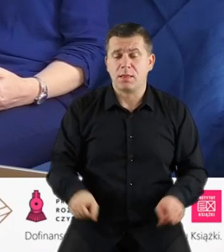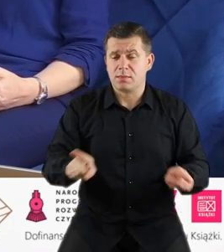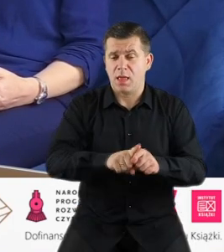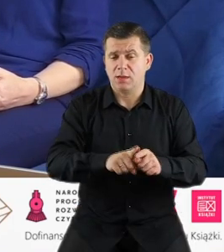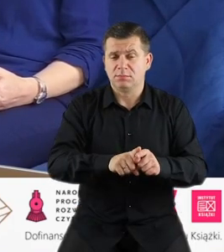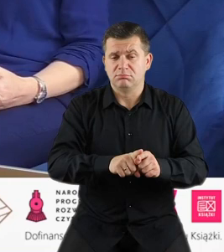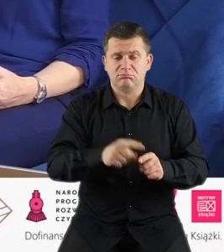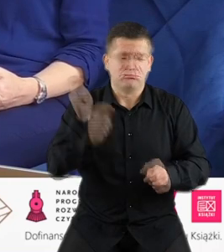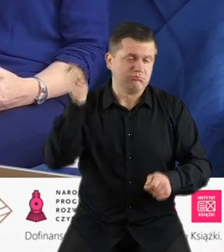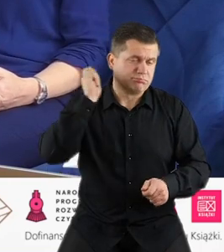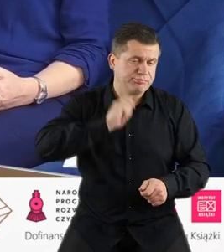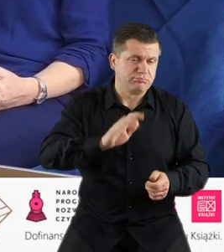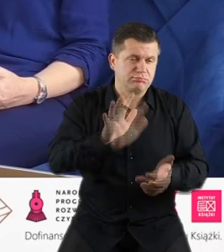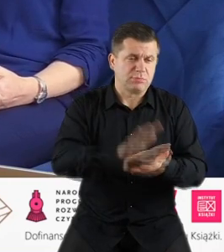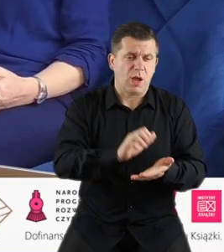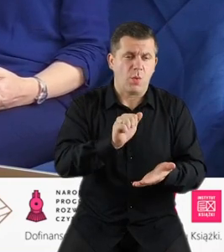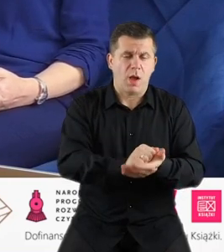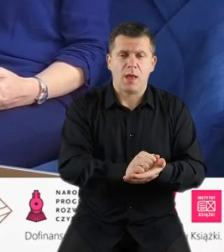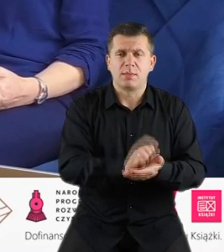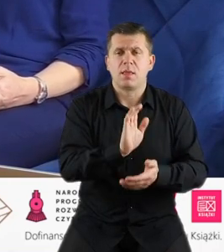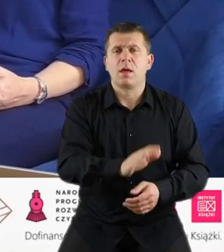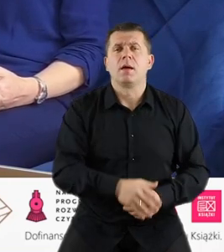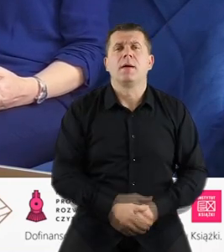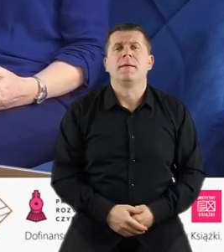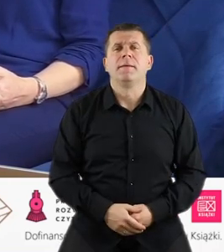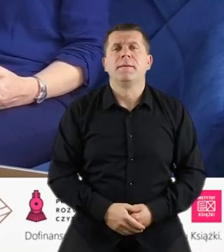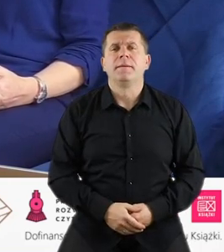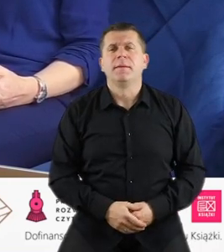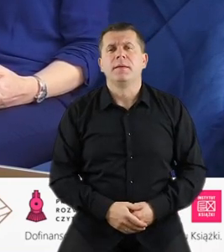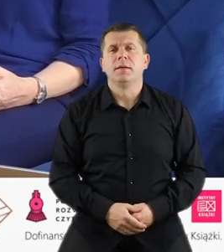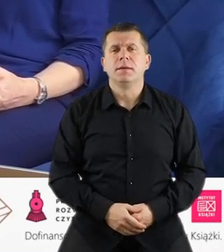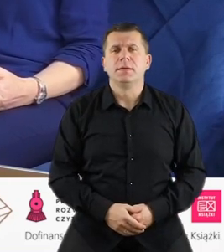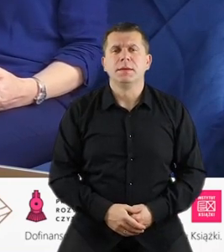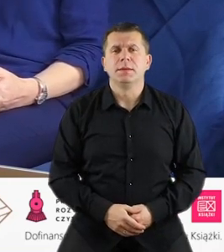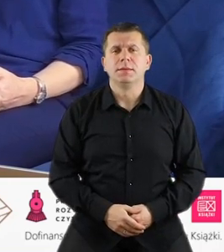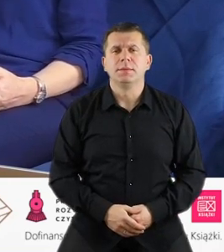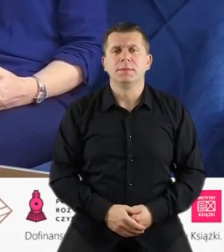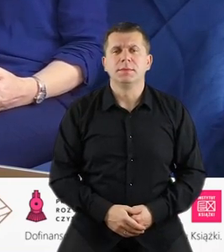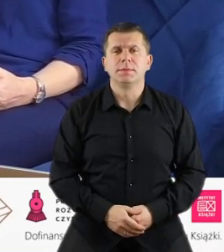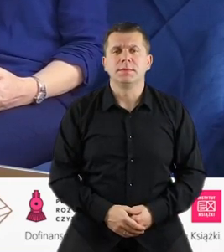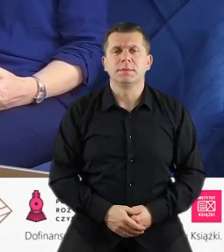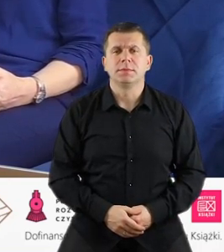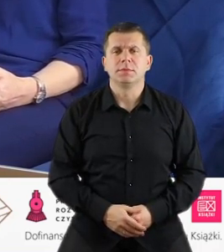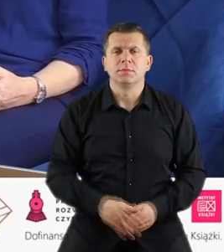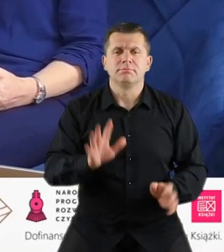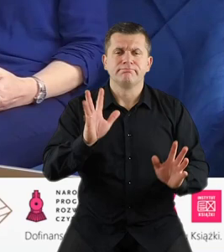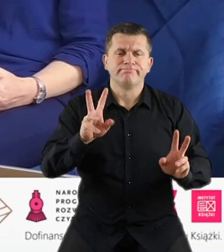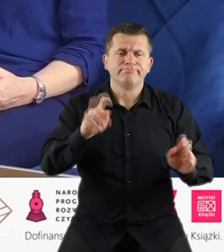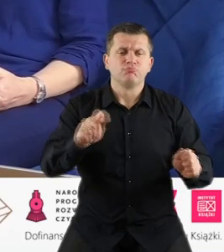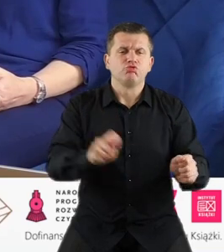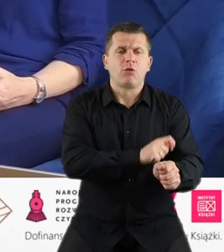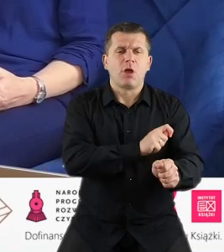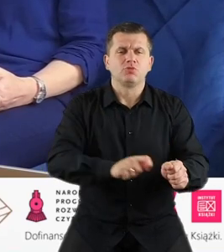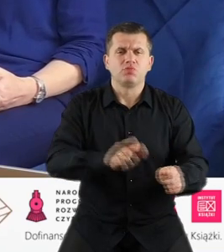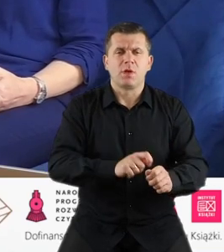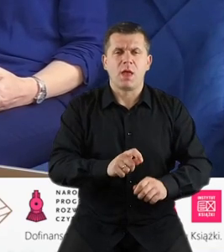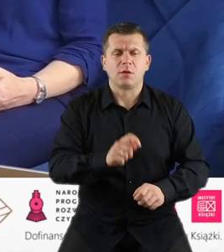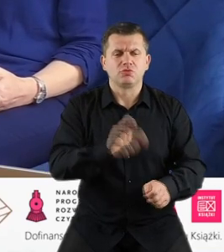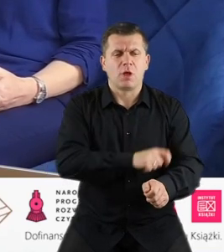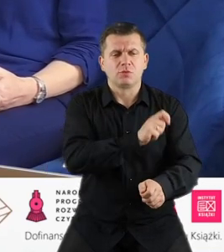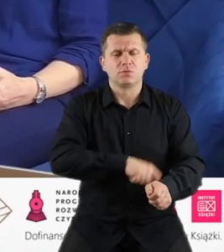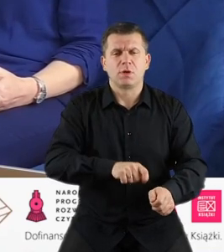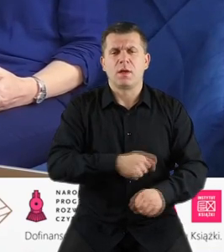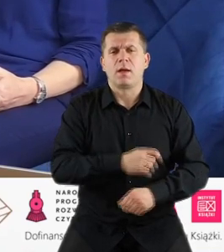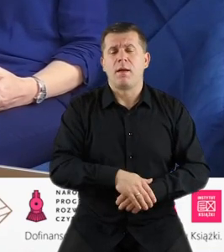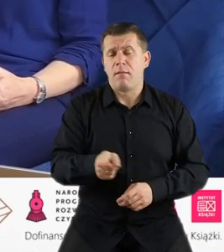zagłada, tak jak już powiedziałam, w tym kontekście właśnie po prostu chrześcijańskim, bo też